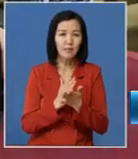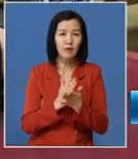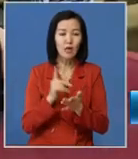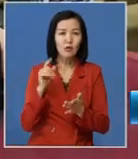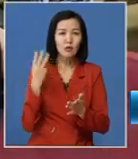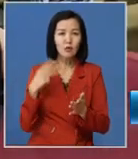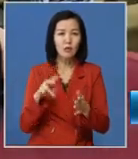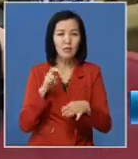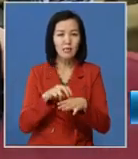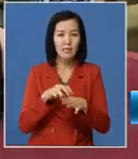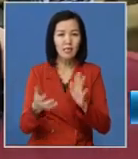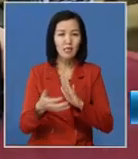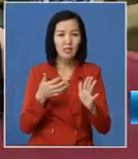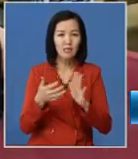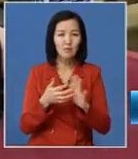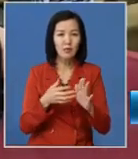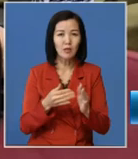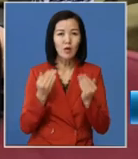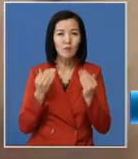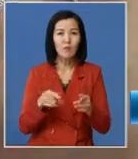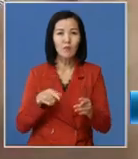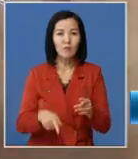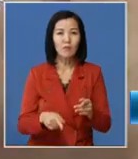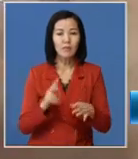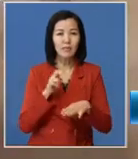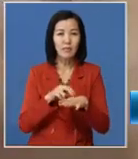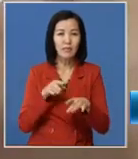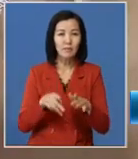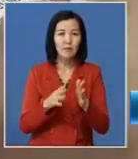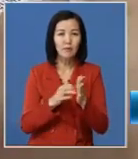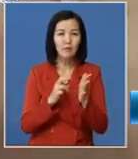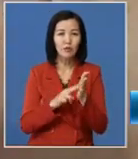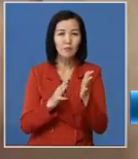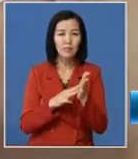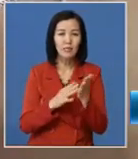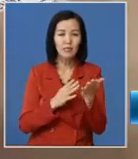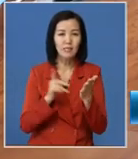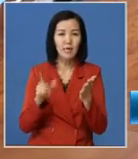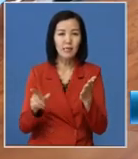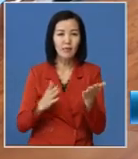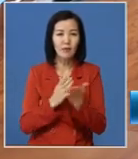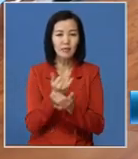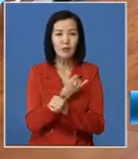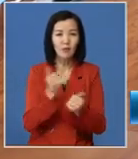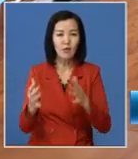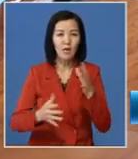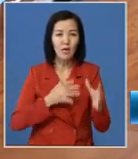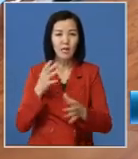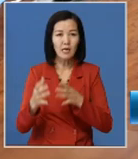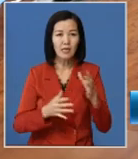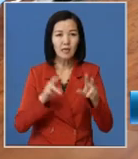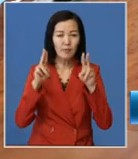Соның салдарынан бүгінде бір дәрігер 1878 адамға қызмет көрсетіп отыр. Негізі халықаралық ережеге сәйкес бір